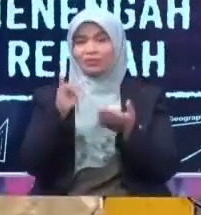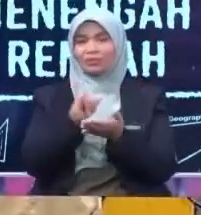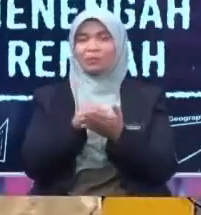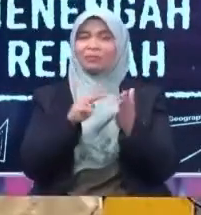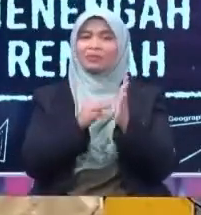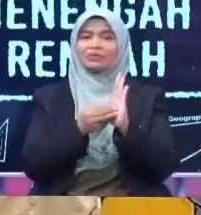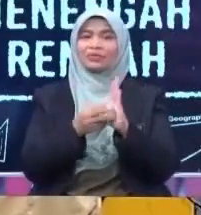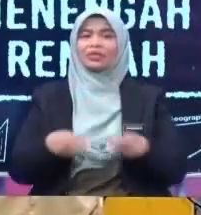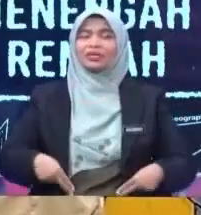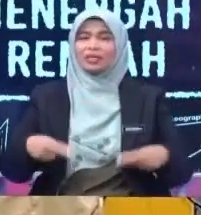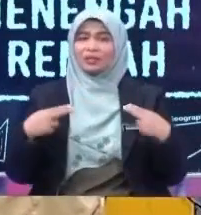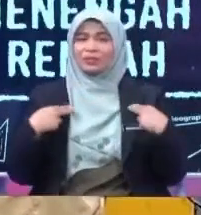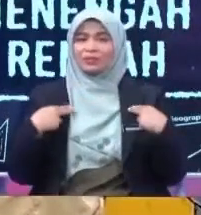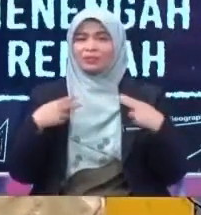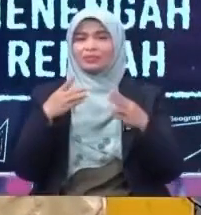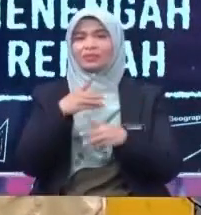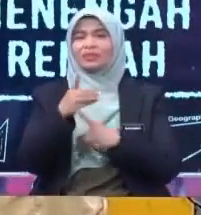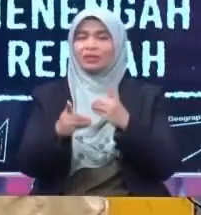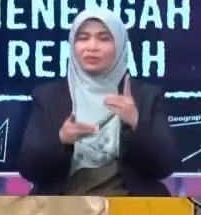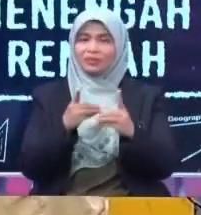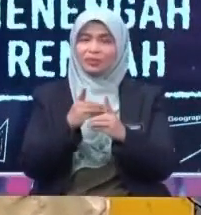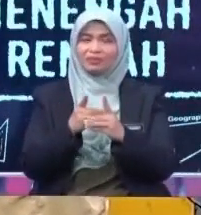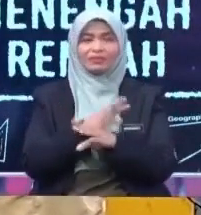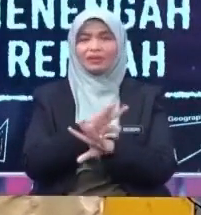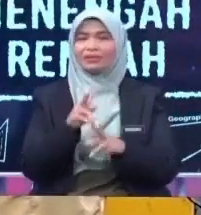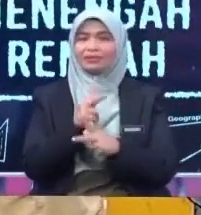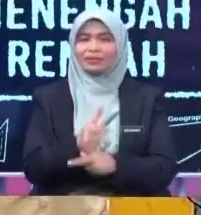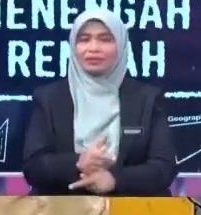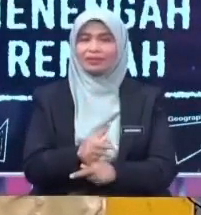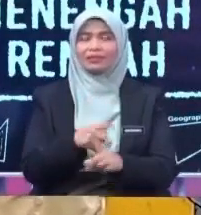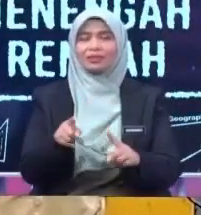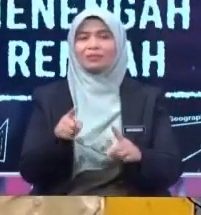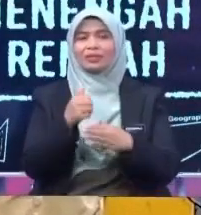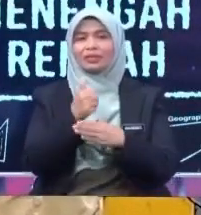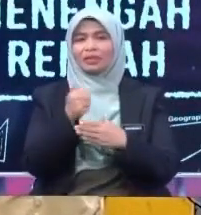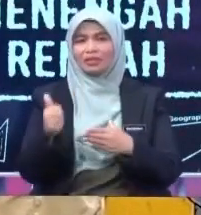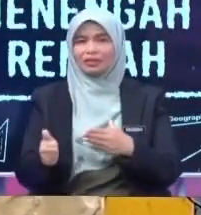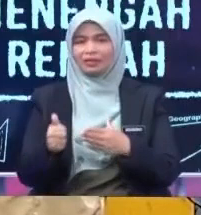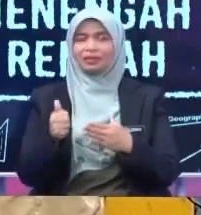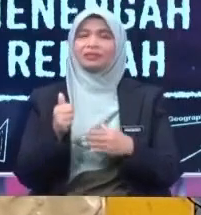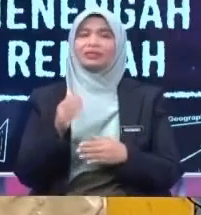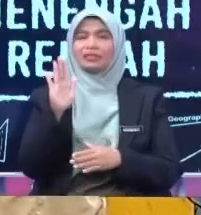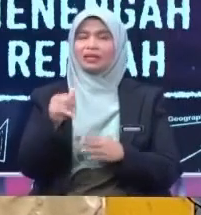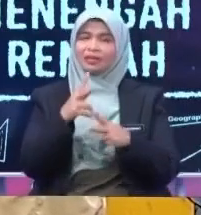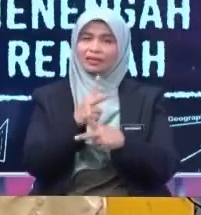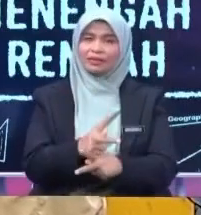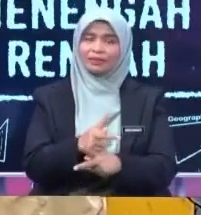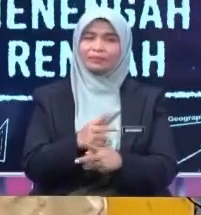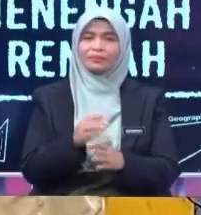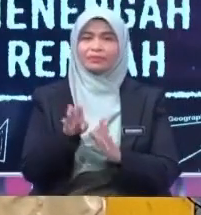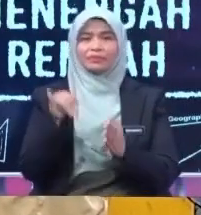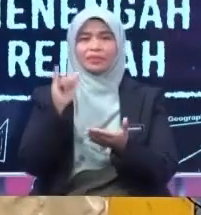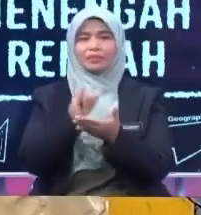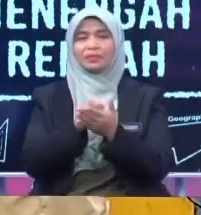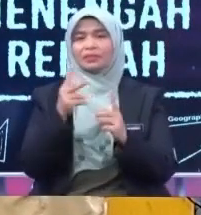maksudnya kehidupan di dunia tak kekal. Yang kekal adalah di akhirat sana. Jadi topik kita pada hari ini berkaitan dengan hari akhirat, iaitu beriman